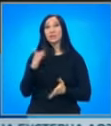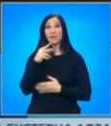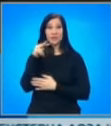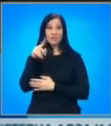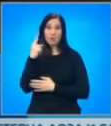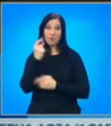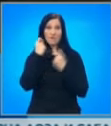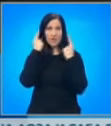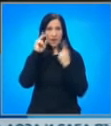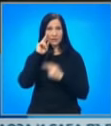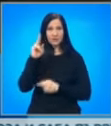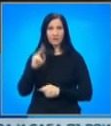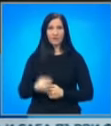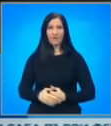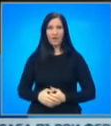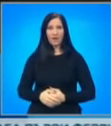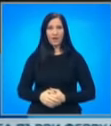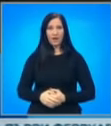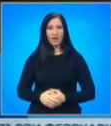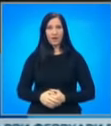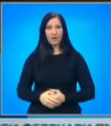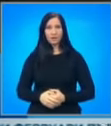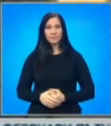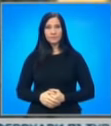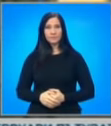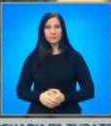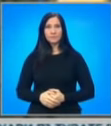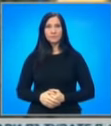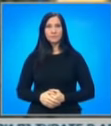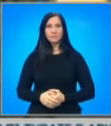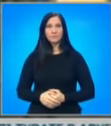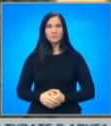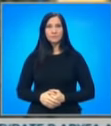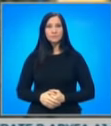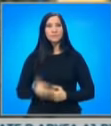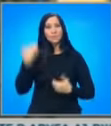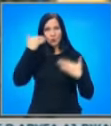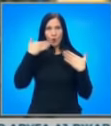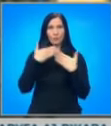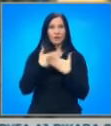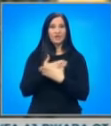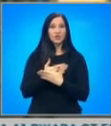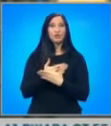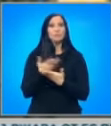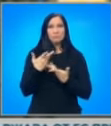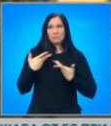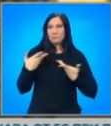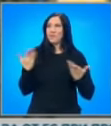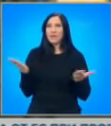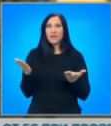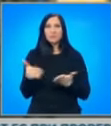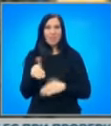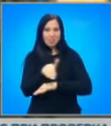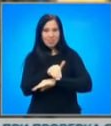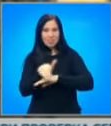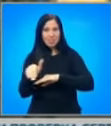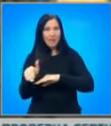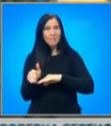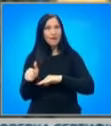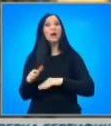Здравей! Добър вечер, Спасе. Ние се намираме на брега на